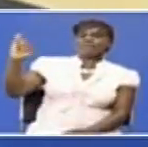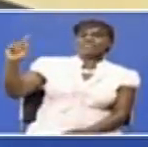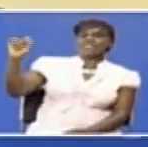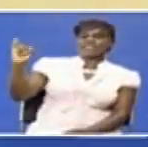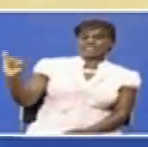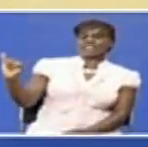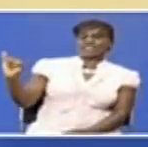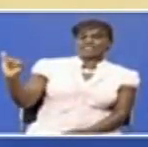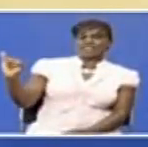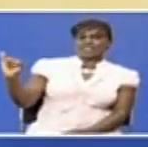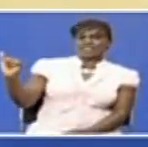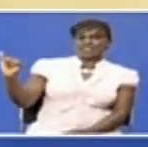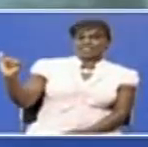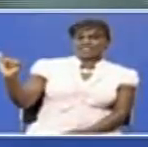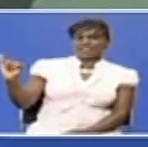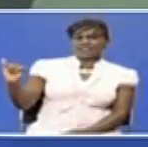Kuna sources huko.